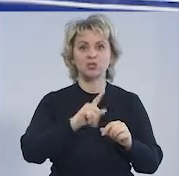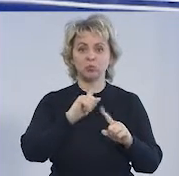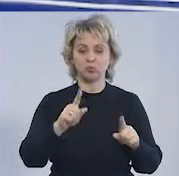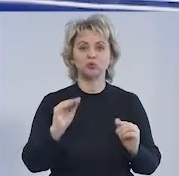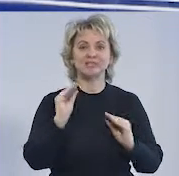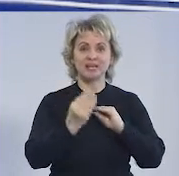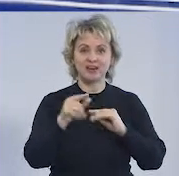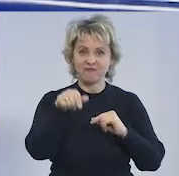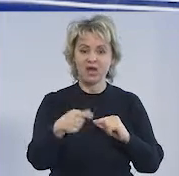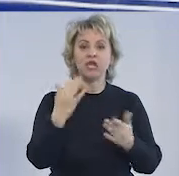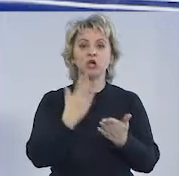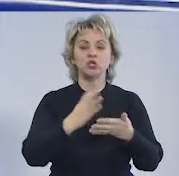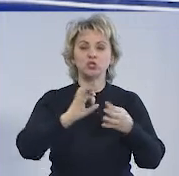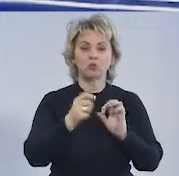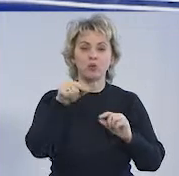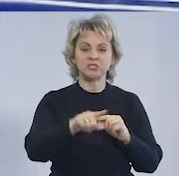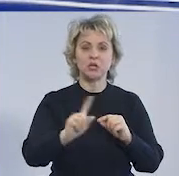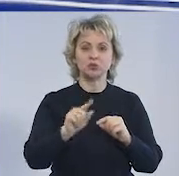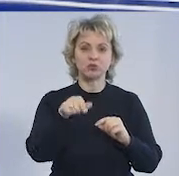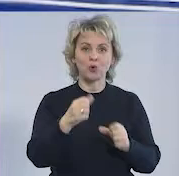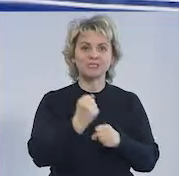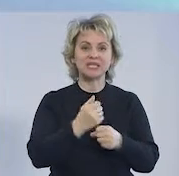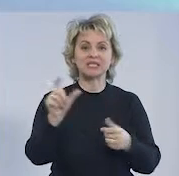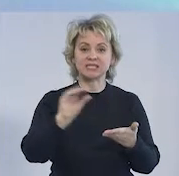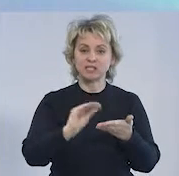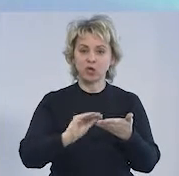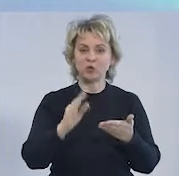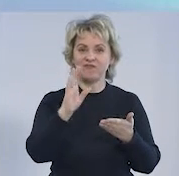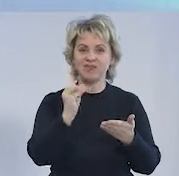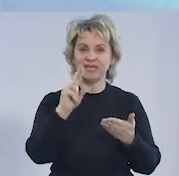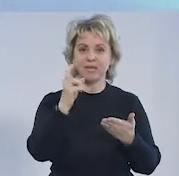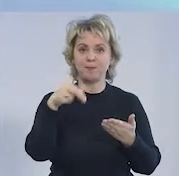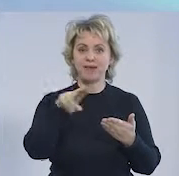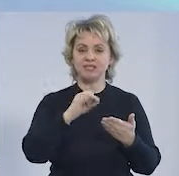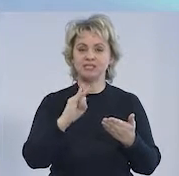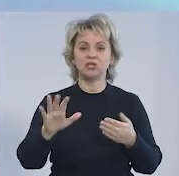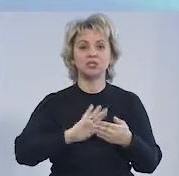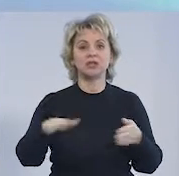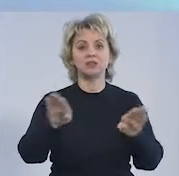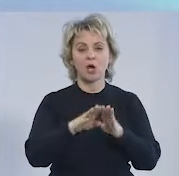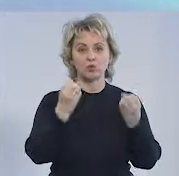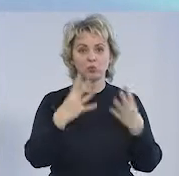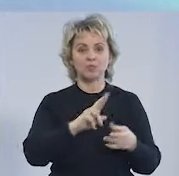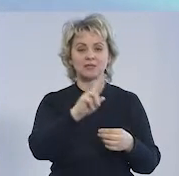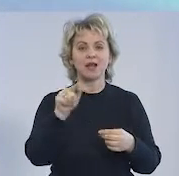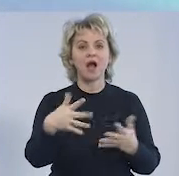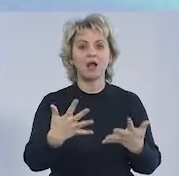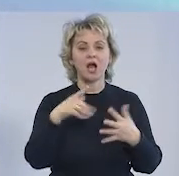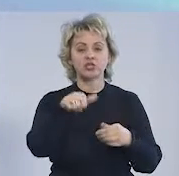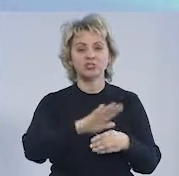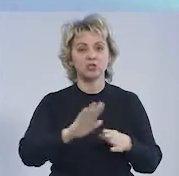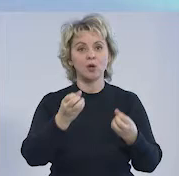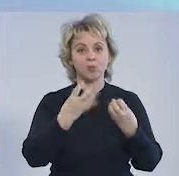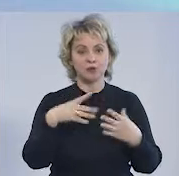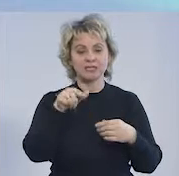буду скрывать, есть сложности, связанные с тем, что создать статью в Википедии не так просто, как кажется, не